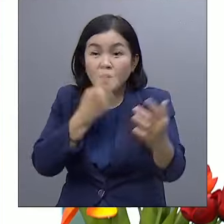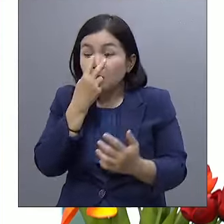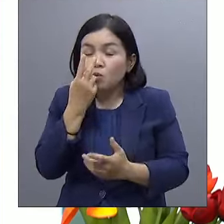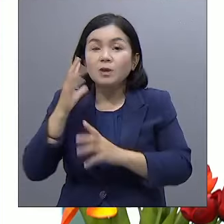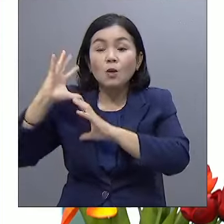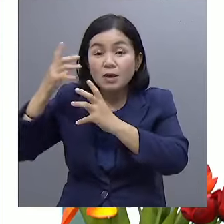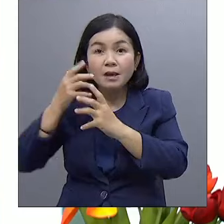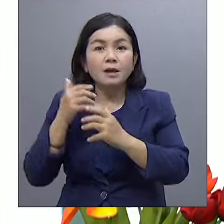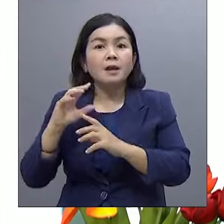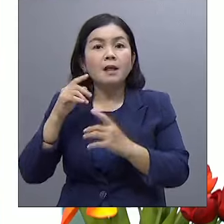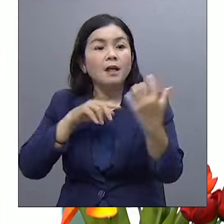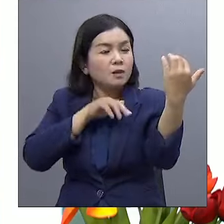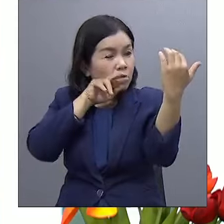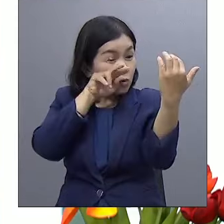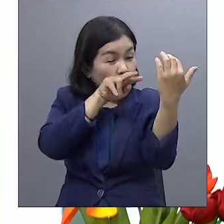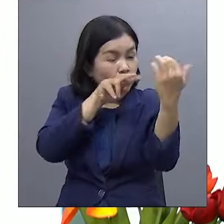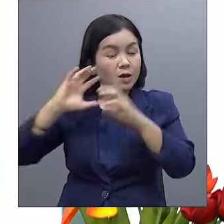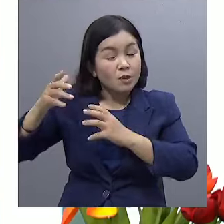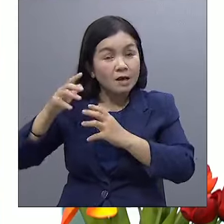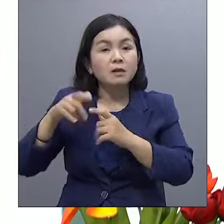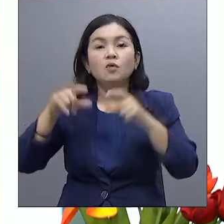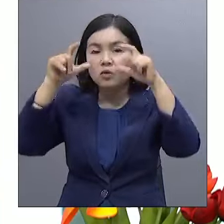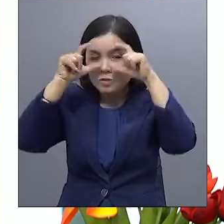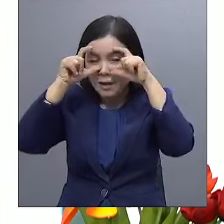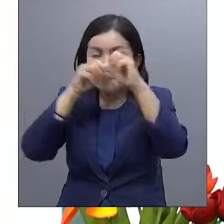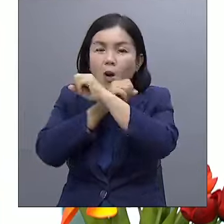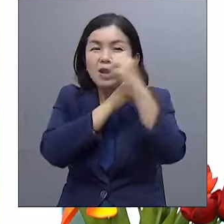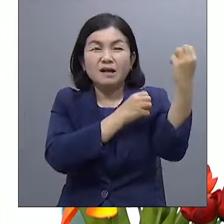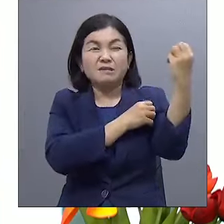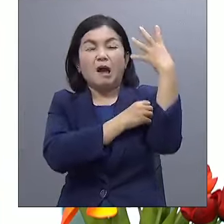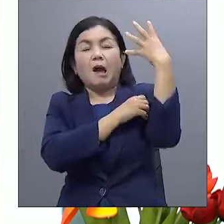ๆก็อาจจะพิจารณาหาแว่นที่มากรองแสงหรือตัดแสงบางชนิดเนี่ยมาใส่เพื่อถนอมดวงตาของคุณนะครับ